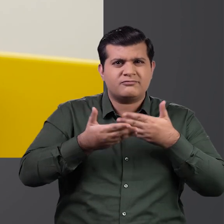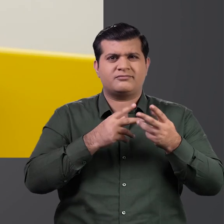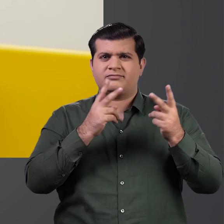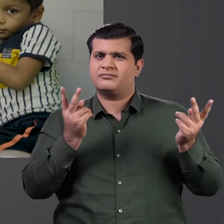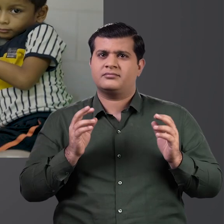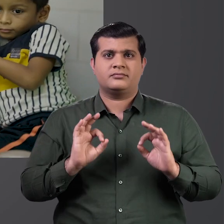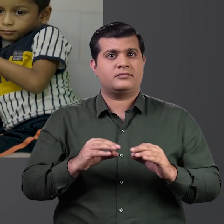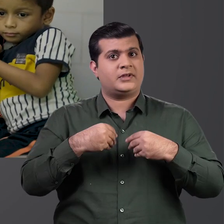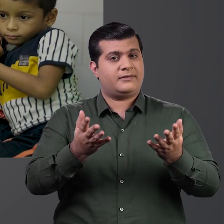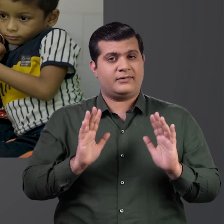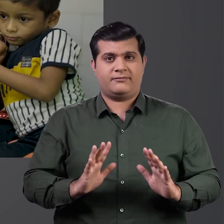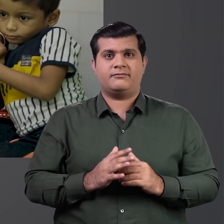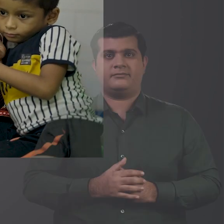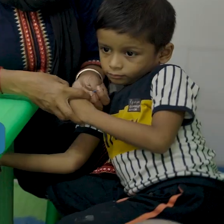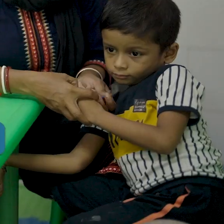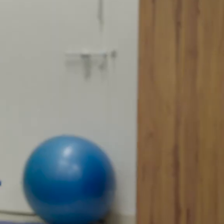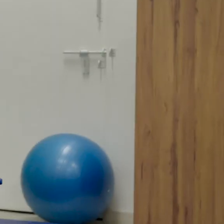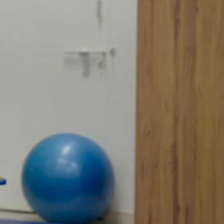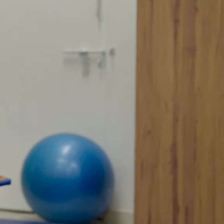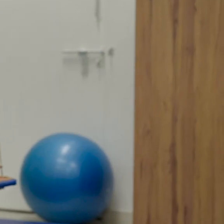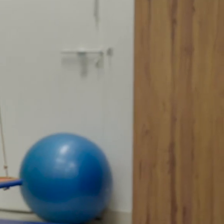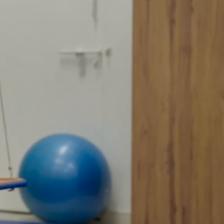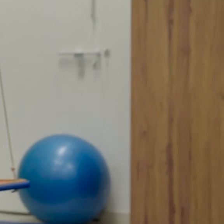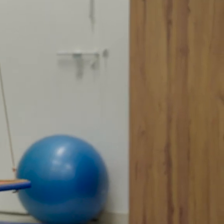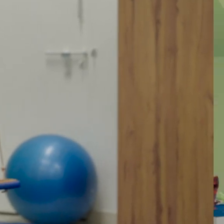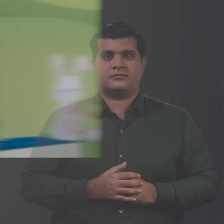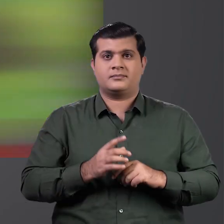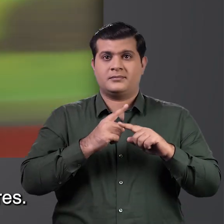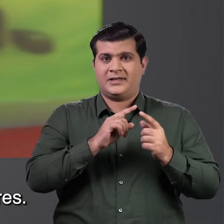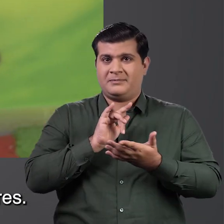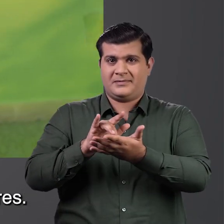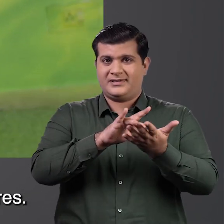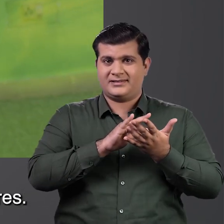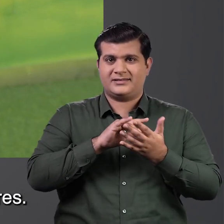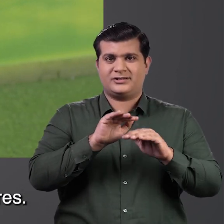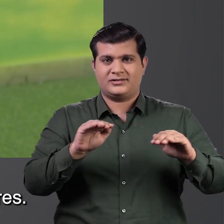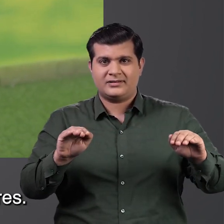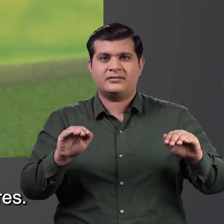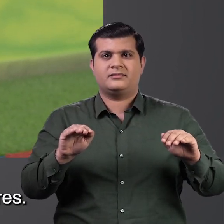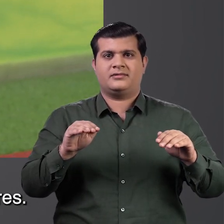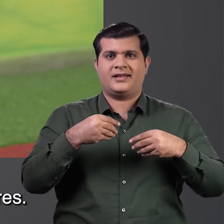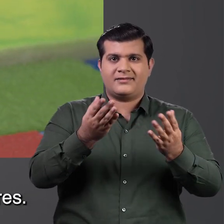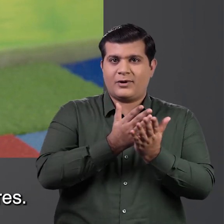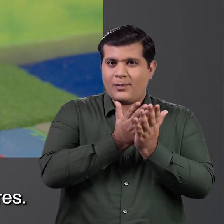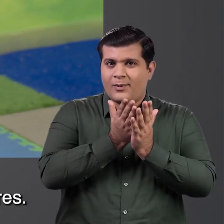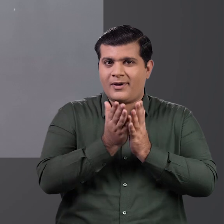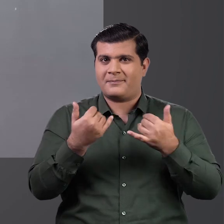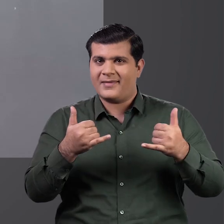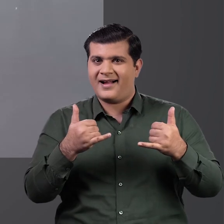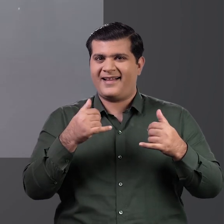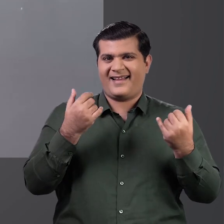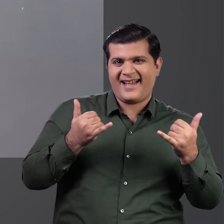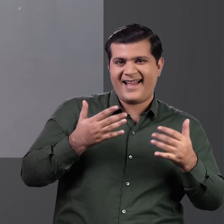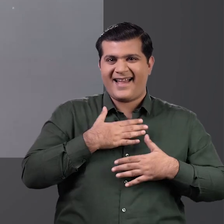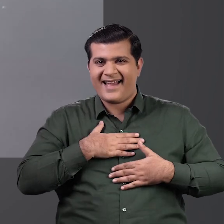के साथ साथ सहकर्मी परामर्श आदि सेवाएं प्रदान की जाती हैं। इन केंद्रों में बच्चों को अनुकूल माहौल दिया जाता है।